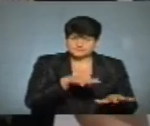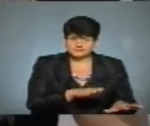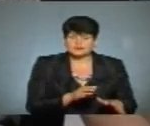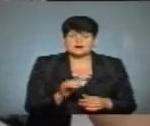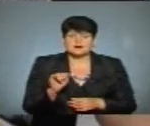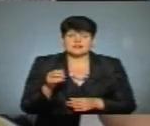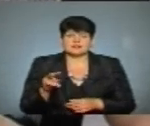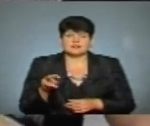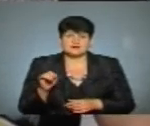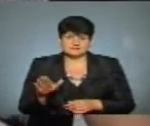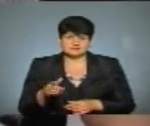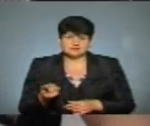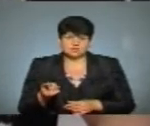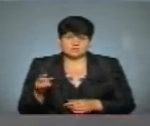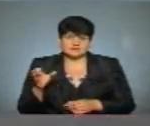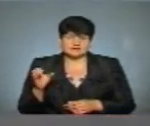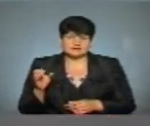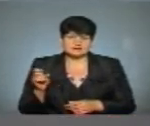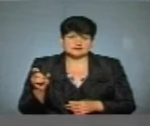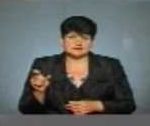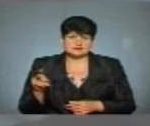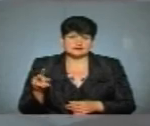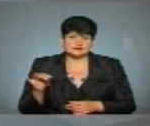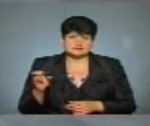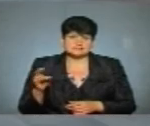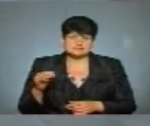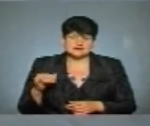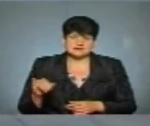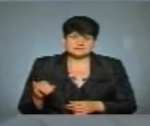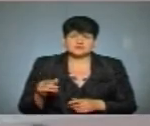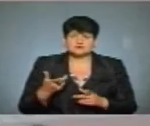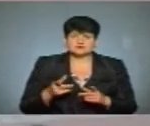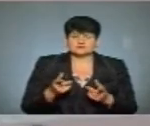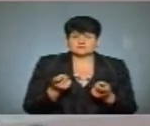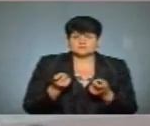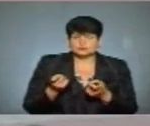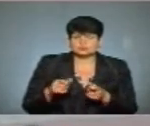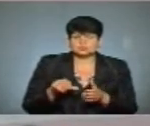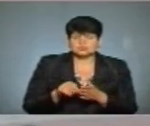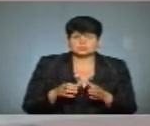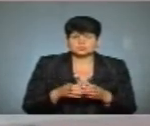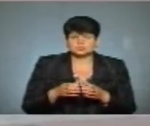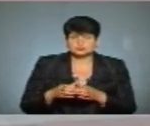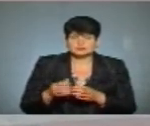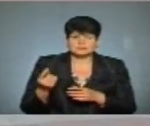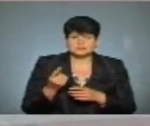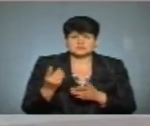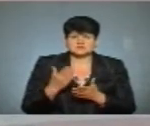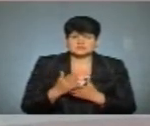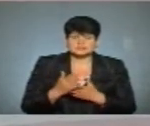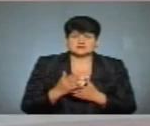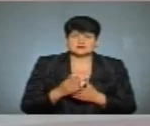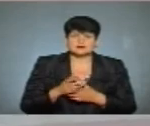love Тернопіль» на Єлісях. До зйомок кліпу залучили учасників гурту. На першій локації задіяні вокаліст